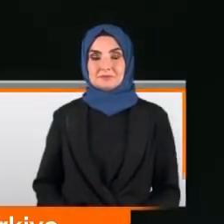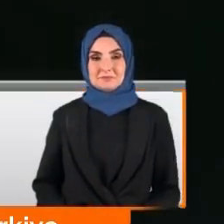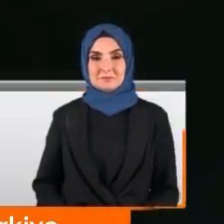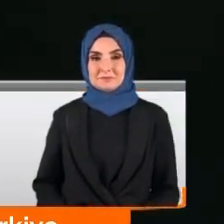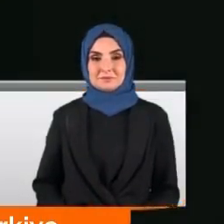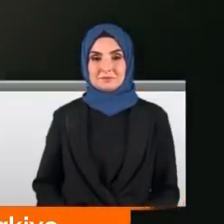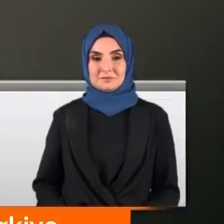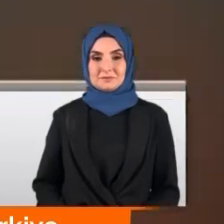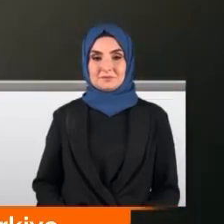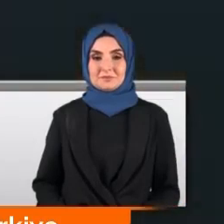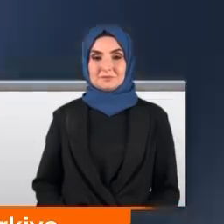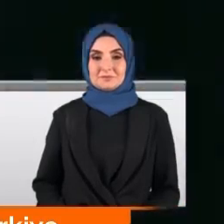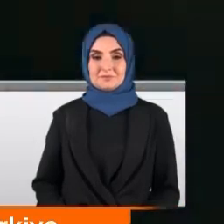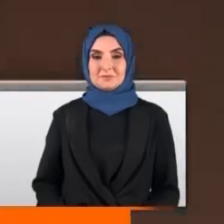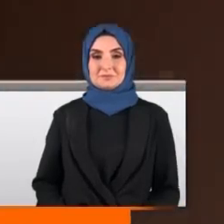mate.